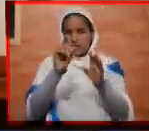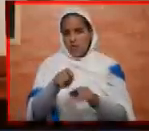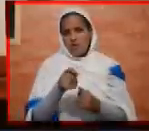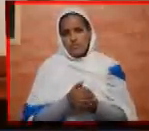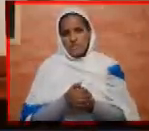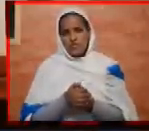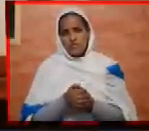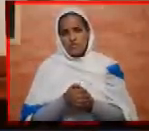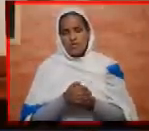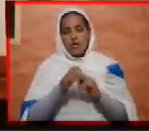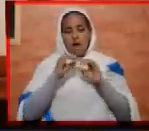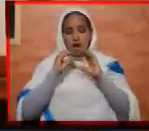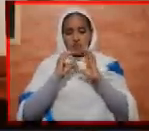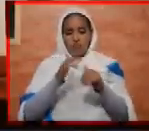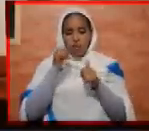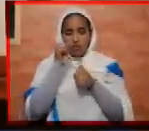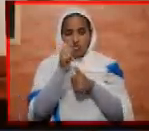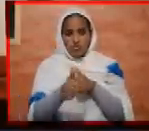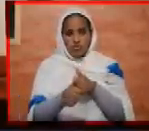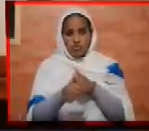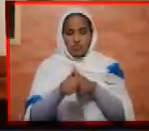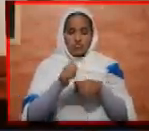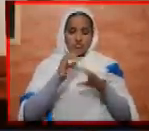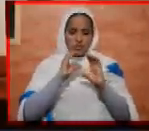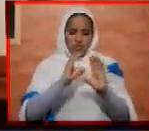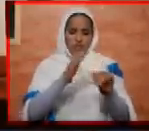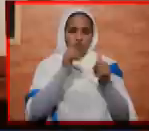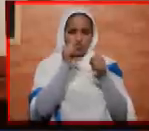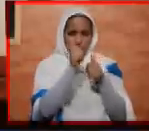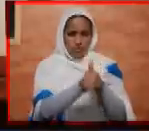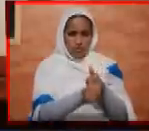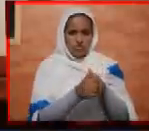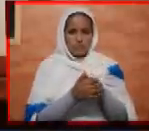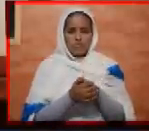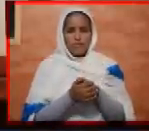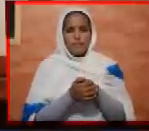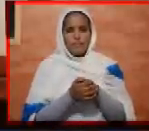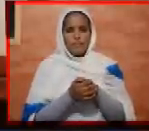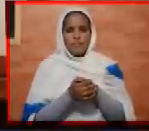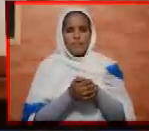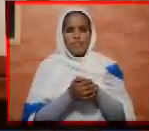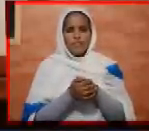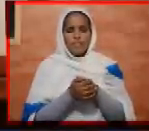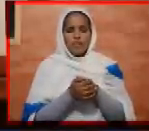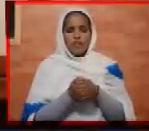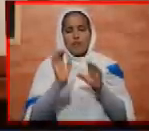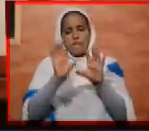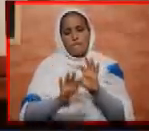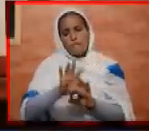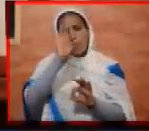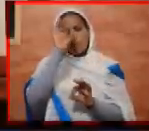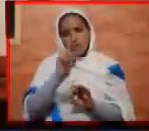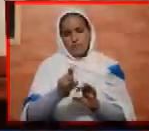ለምሳሌ አንድ መምህር ከህፃንነቱ ጀምሮ እስከ